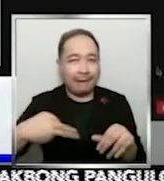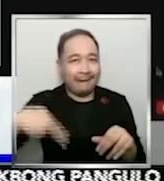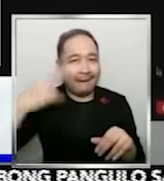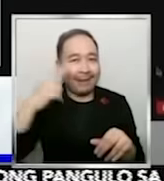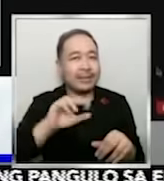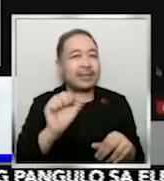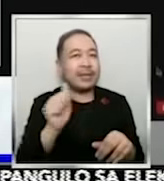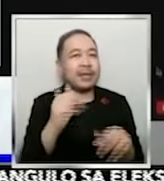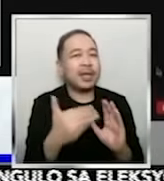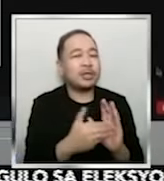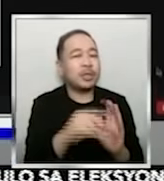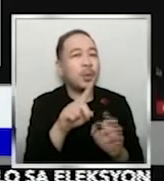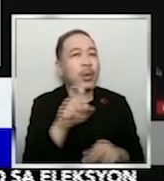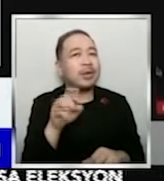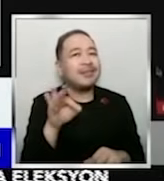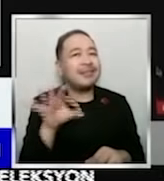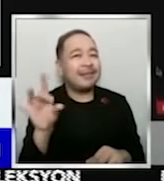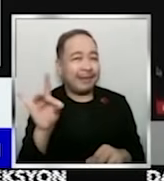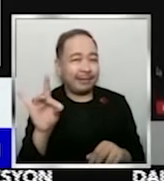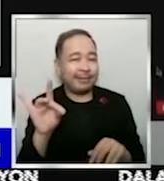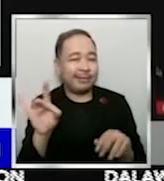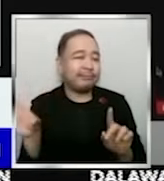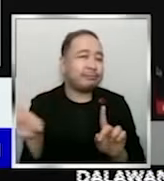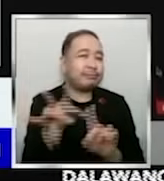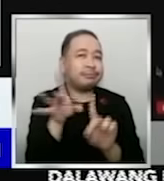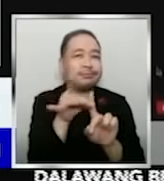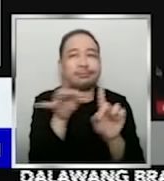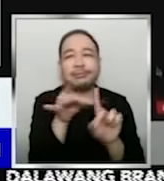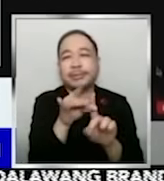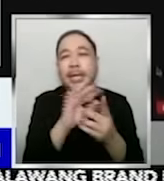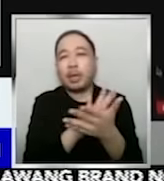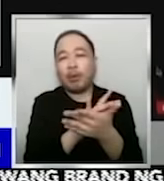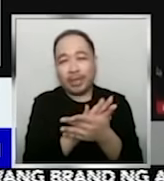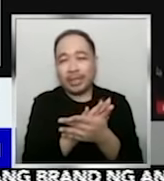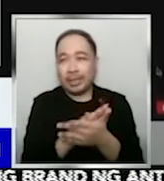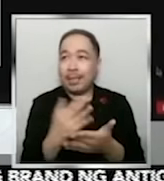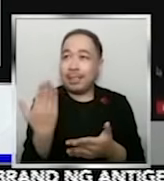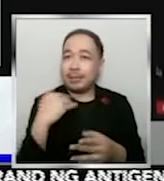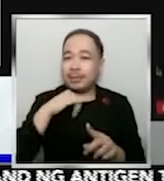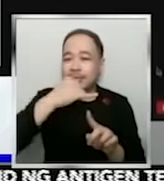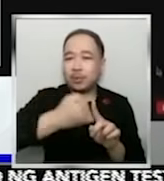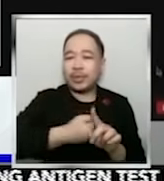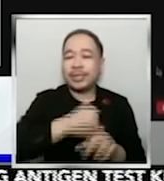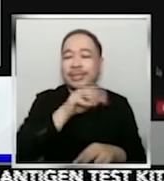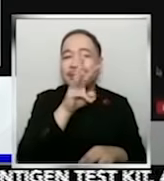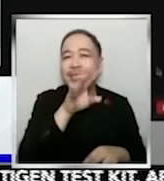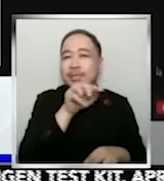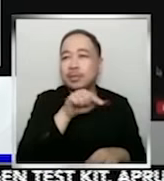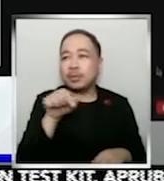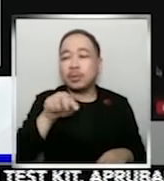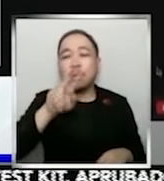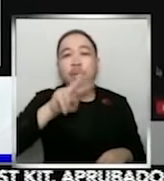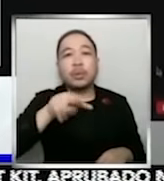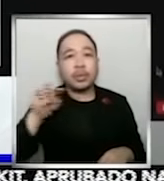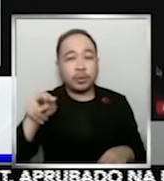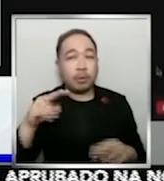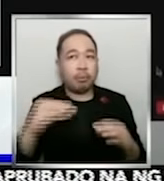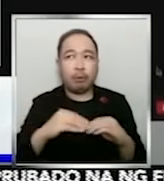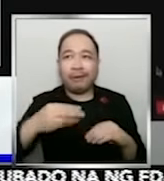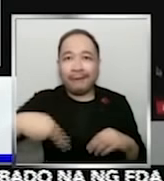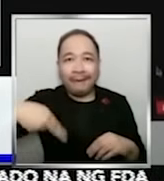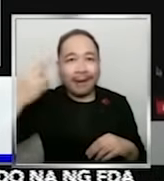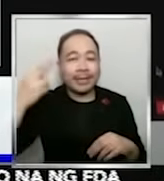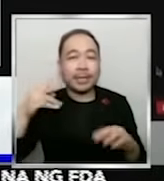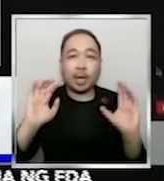10,198 average na naitatala noong January 16 hanggang January 22. Mas mataas po ito kumpara sa